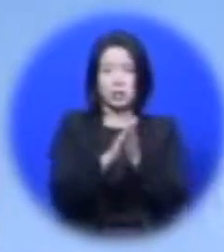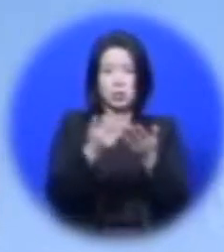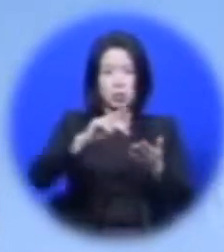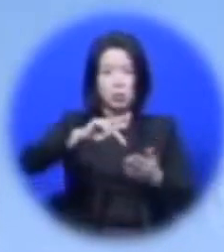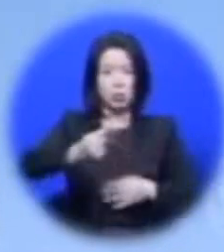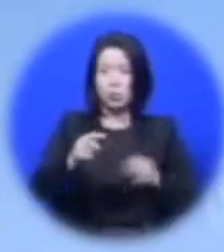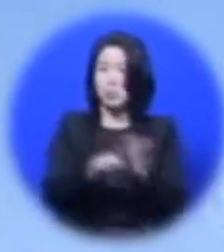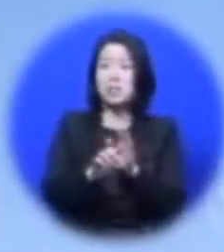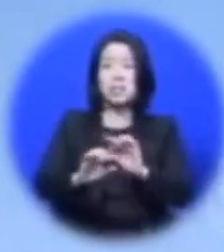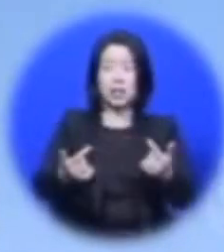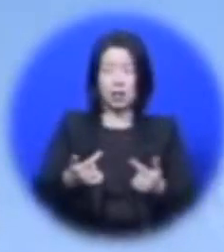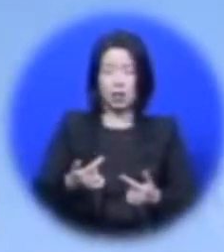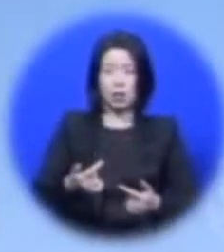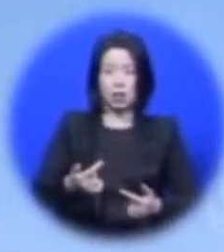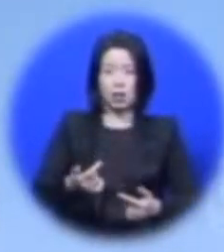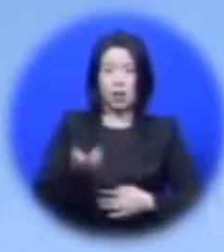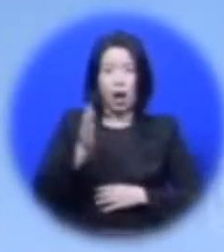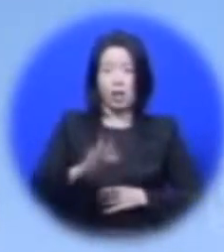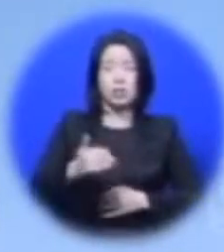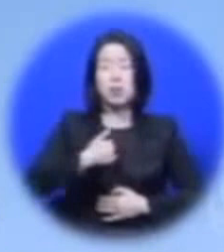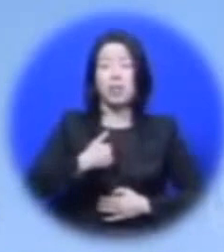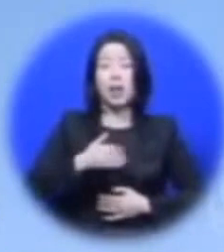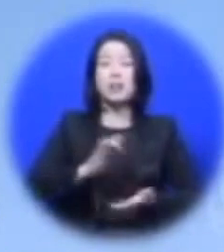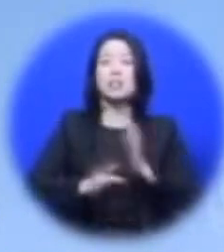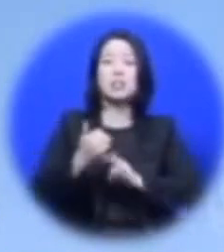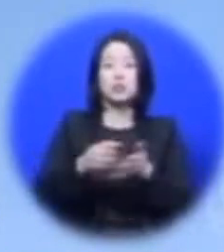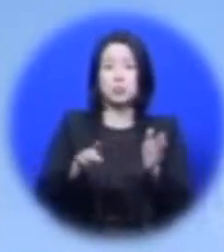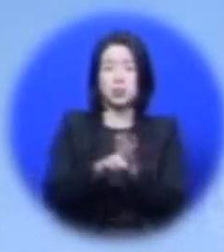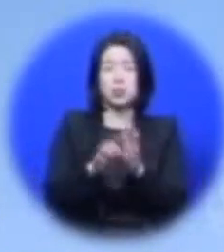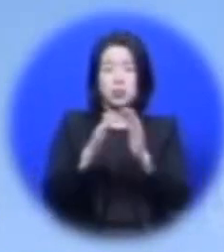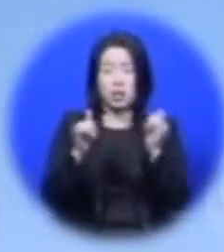안 믿으면서 자기는 예수 믿는 사람이라는 사람도 있습니다.